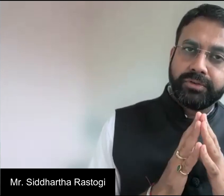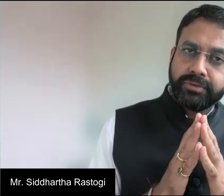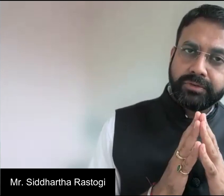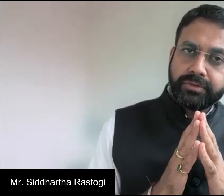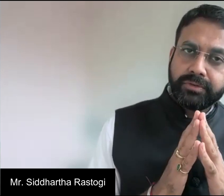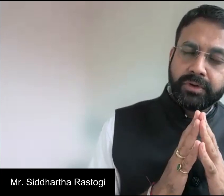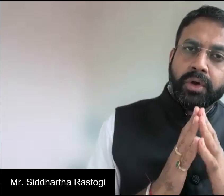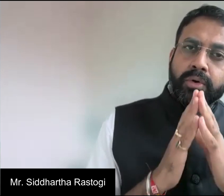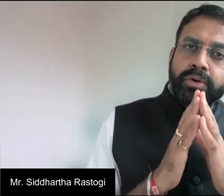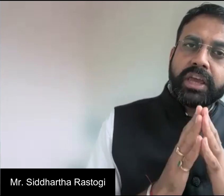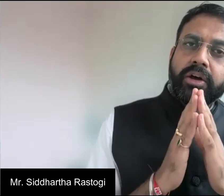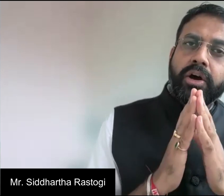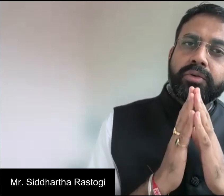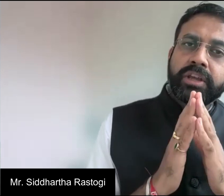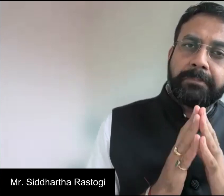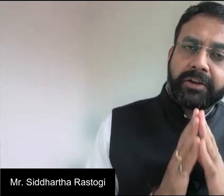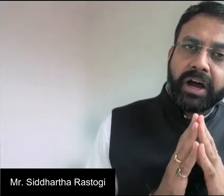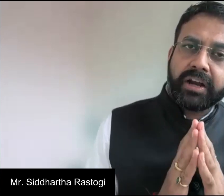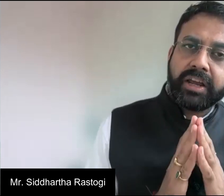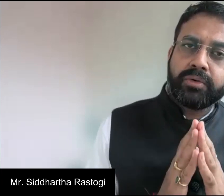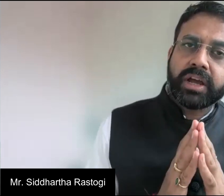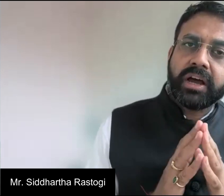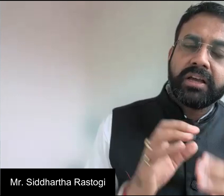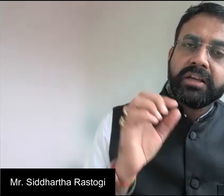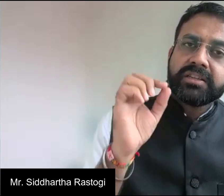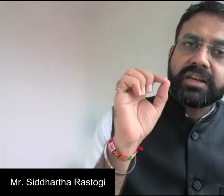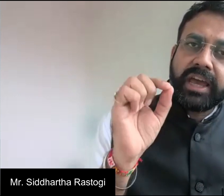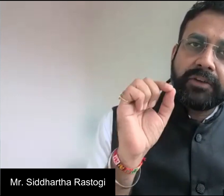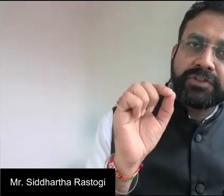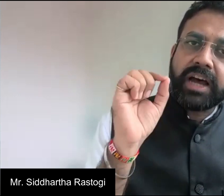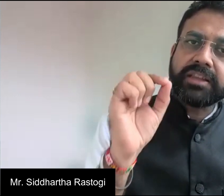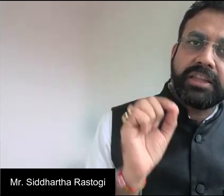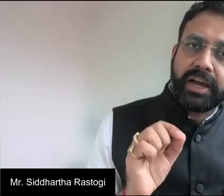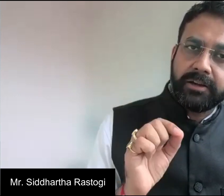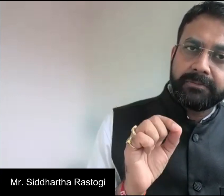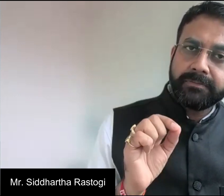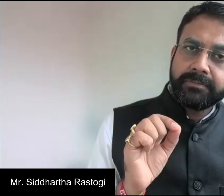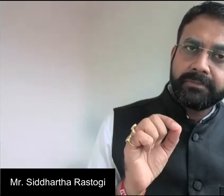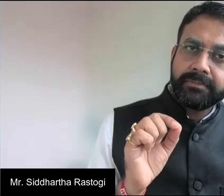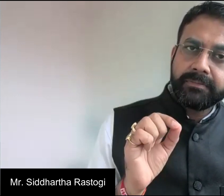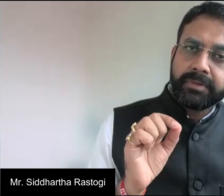बावजूद उनके और उनके परिवार ने उनका सदैव साथ दिया,